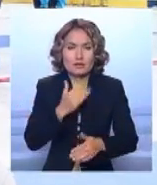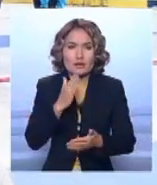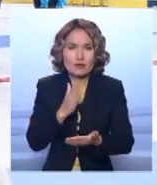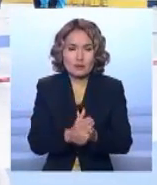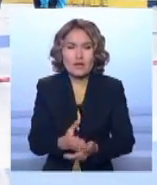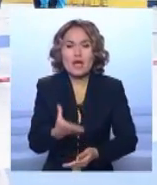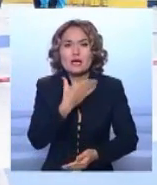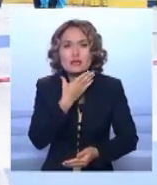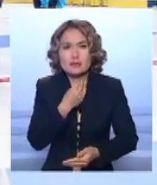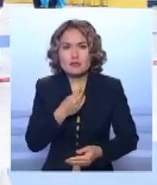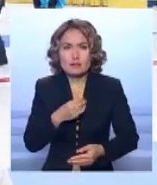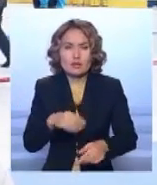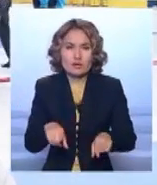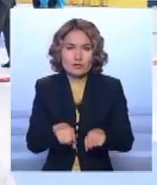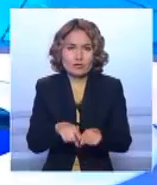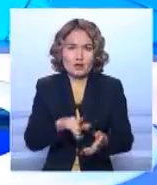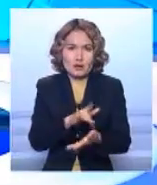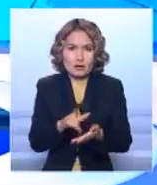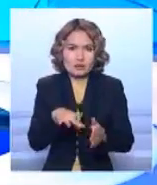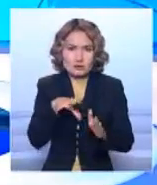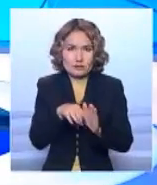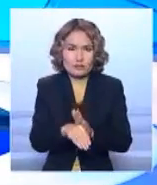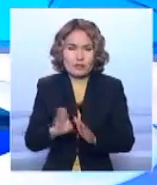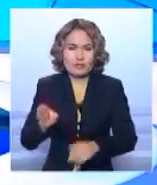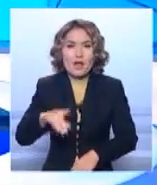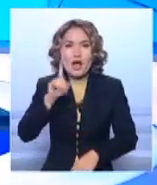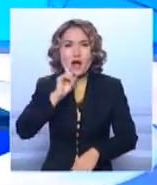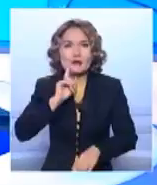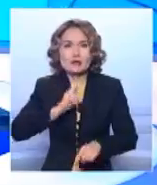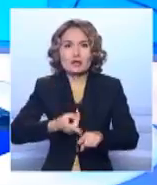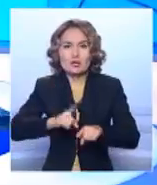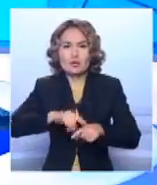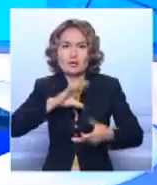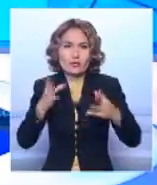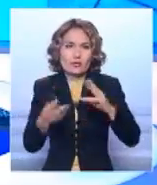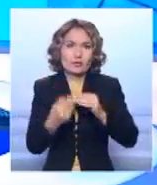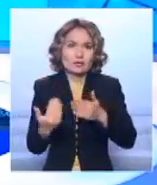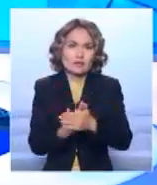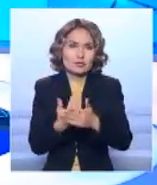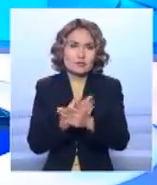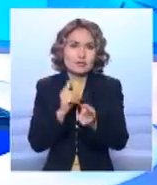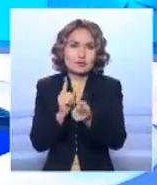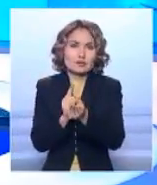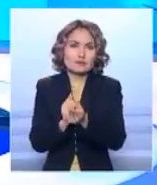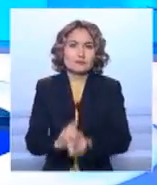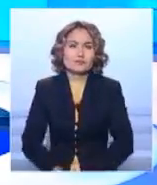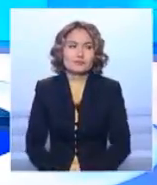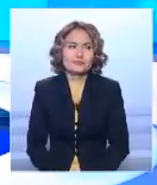Семейде рапира мен шпага. Әзірге айтарымыз осы, дені қойып тыңдағандарыңызға.